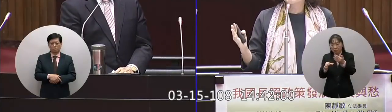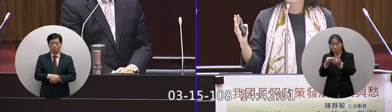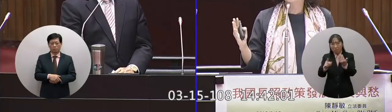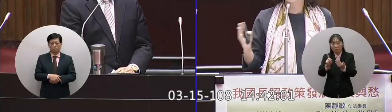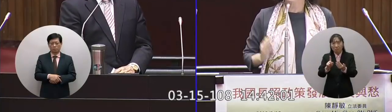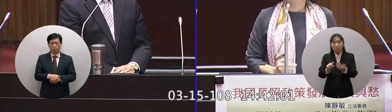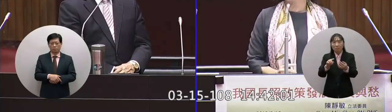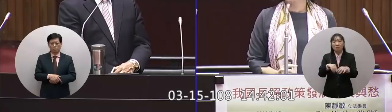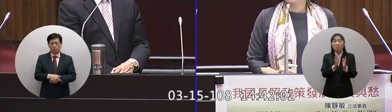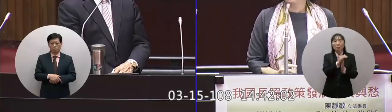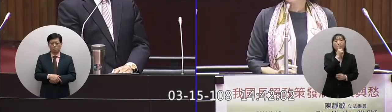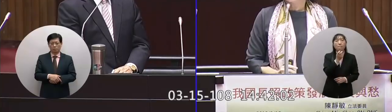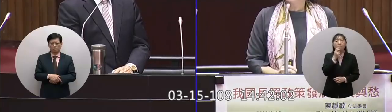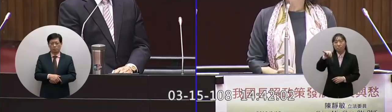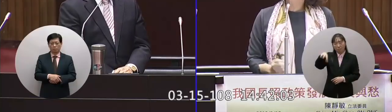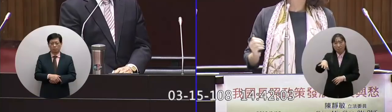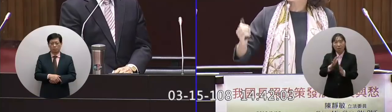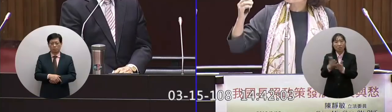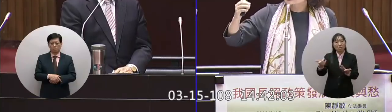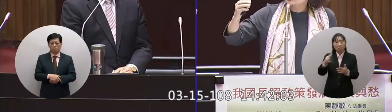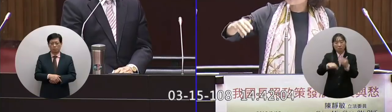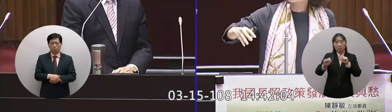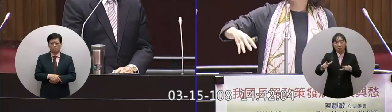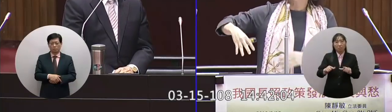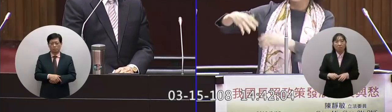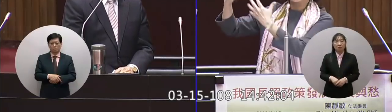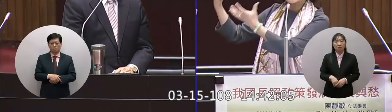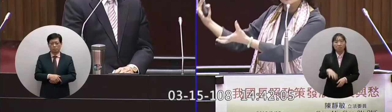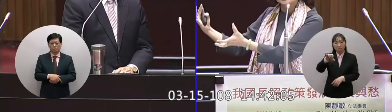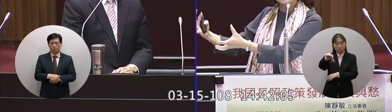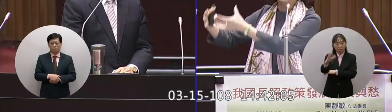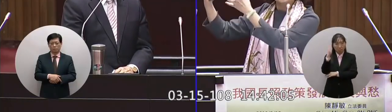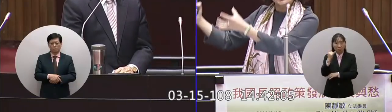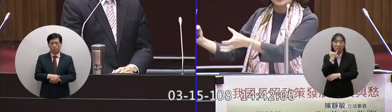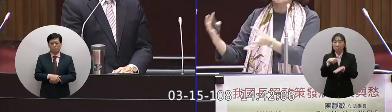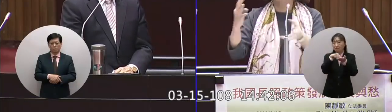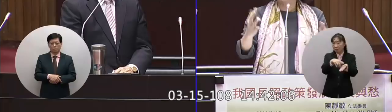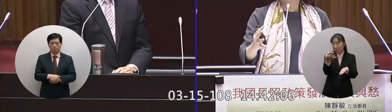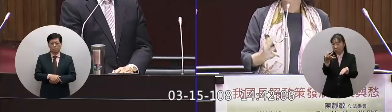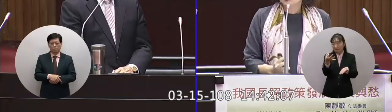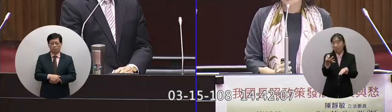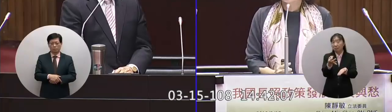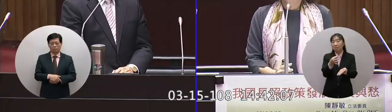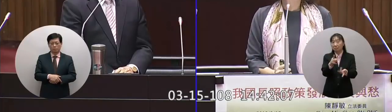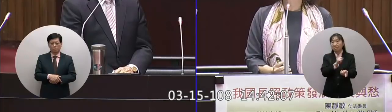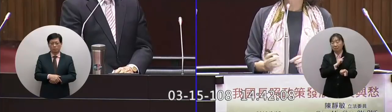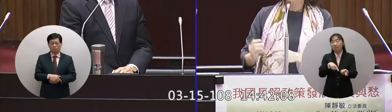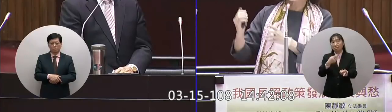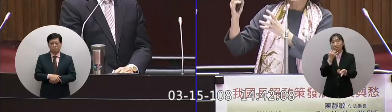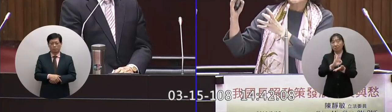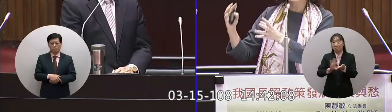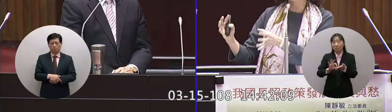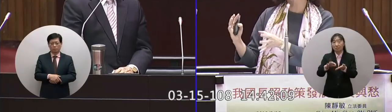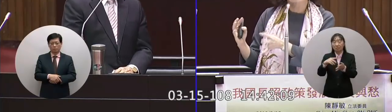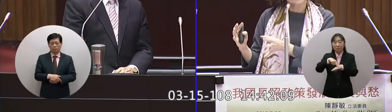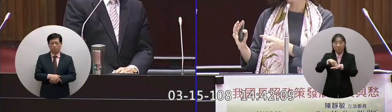为我们中央跟地方不同调啊。哦，我们是说，哎，这地方政府你可以来跟我们申请这一笔钱，以后你自己去用。可是问题